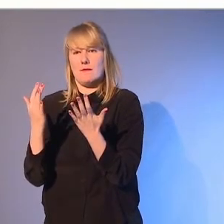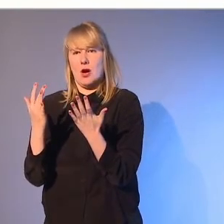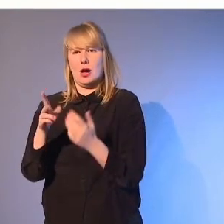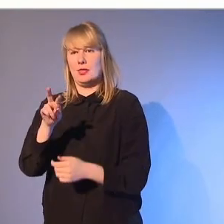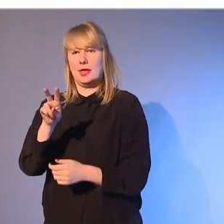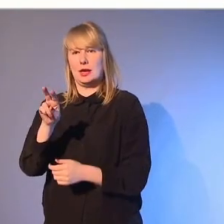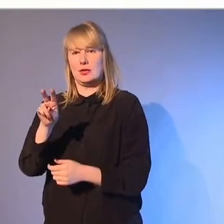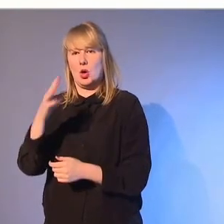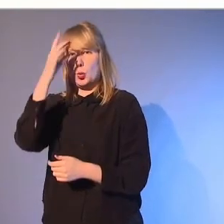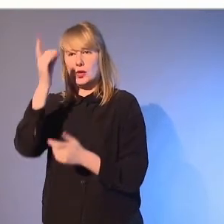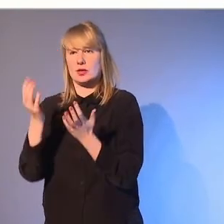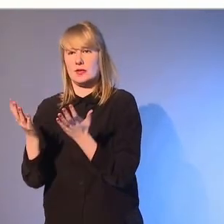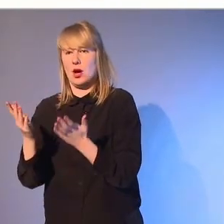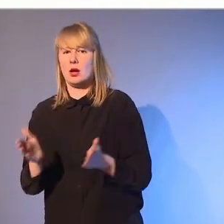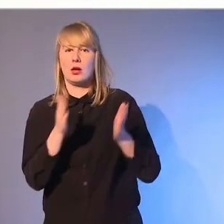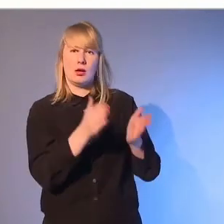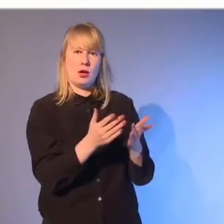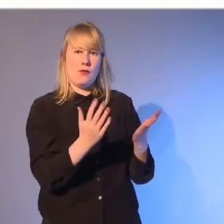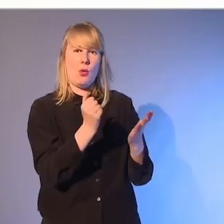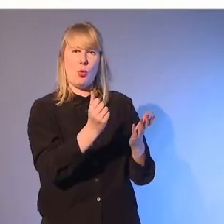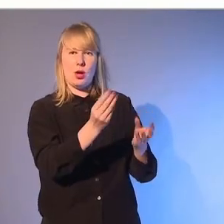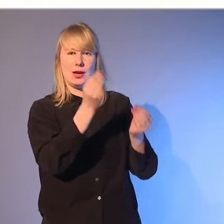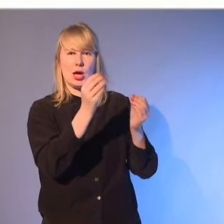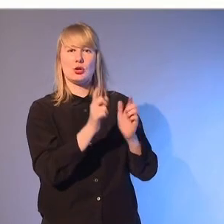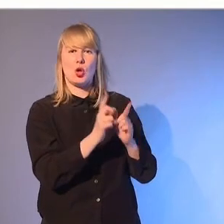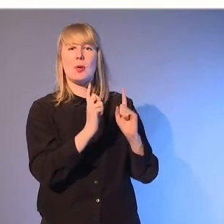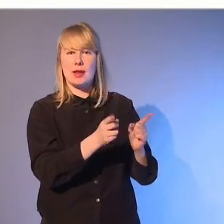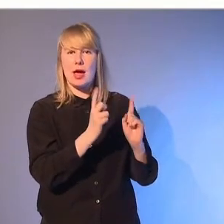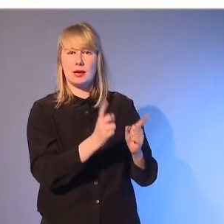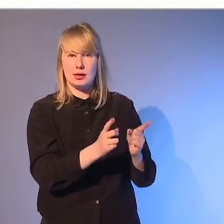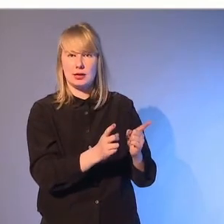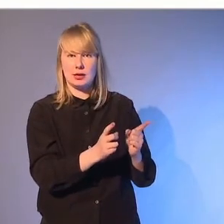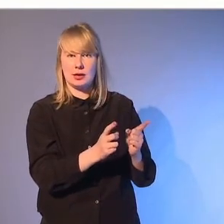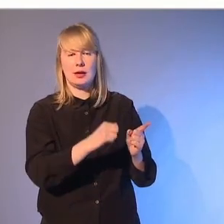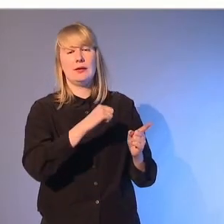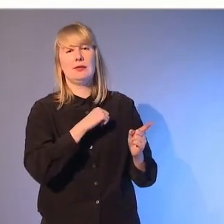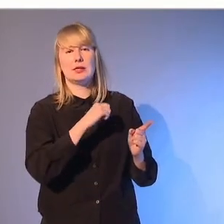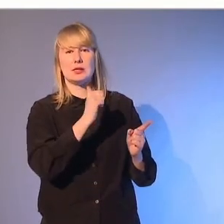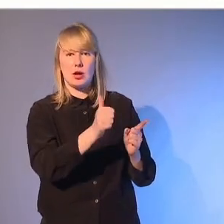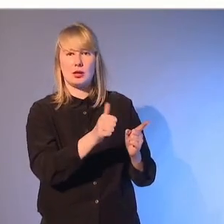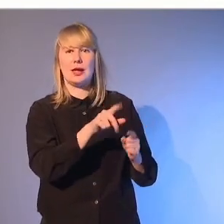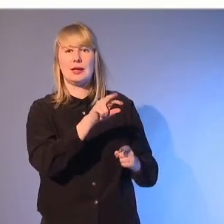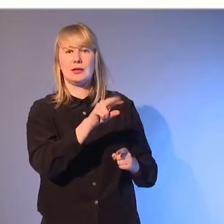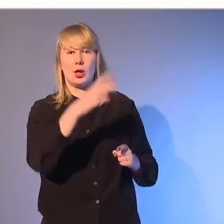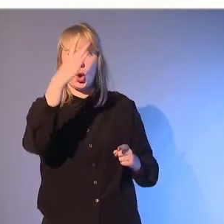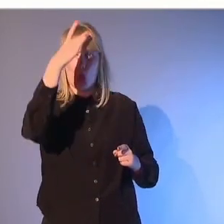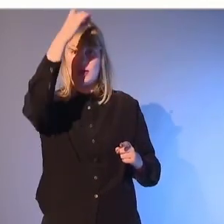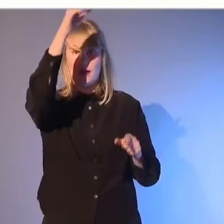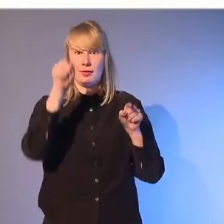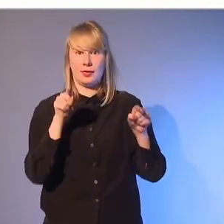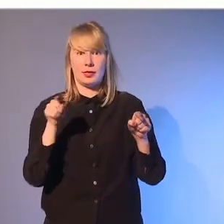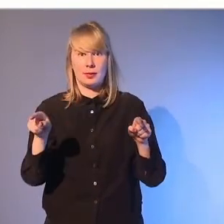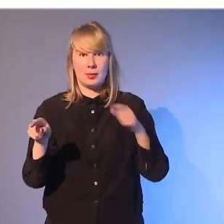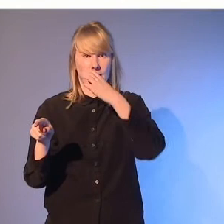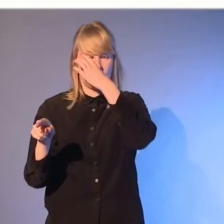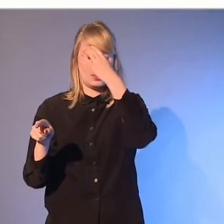digitale kompetansen, og hva må vi lære som lærere for at vi skal være digitalt kompetent. Og oppi